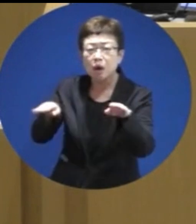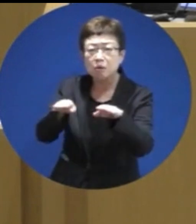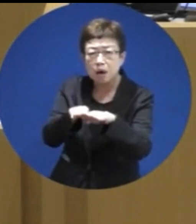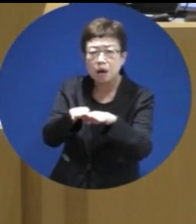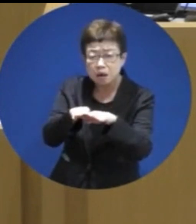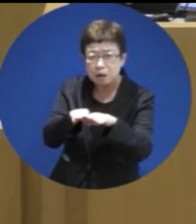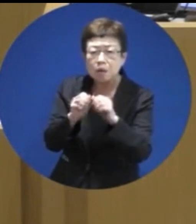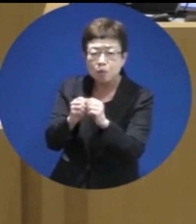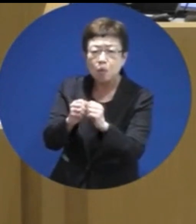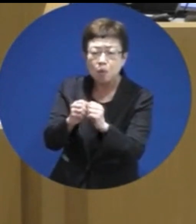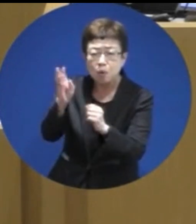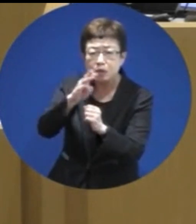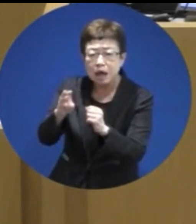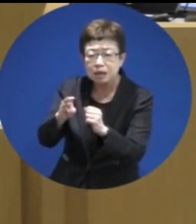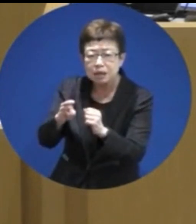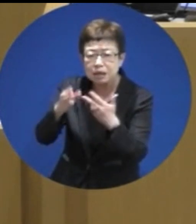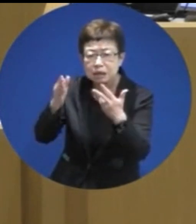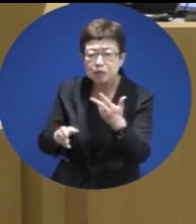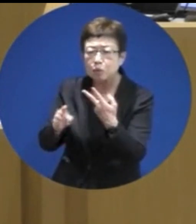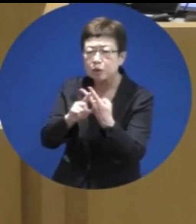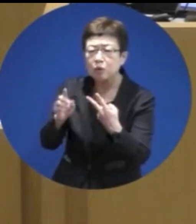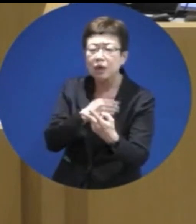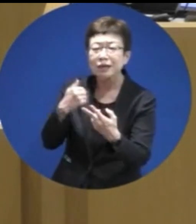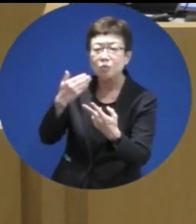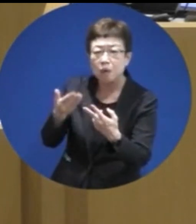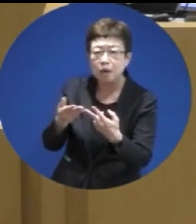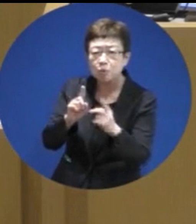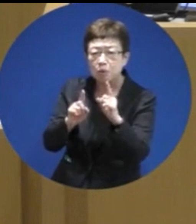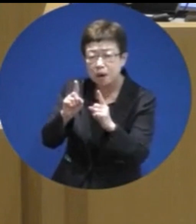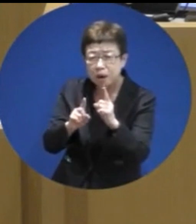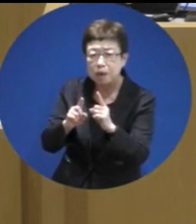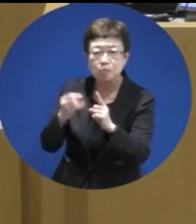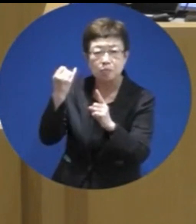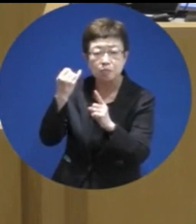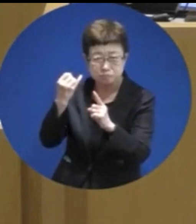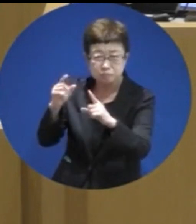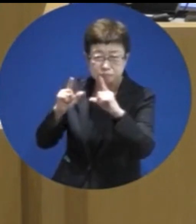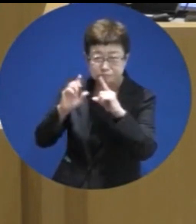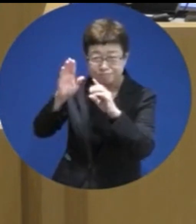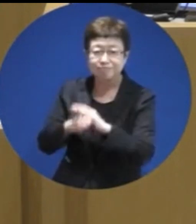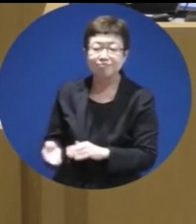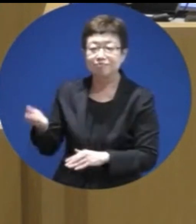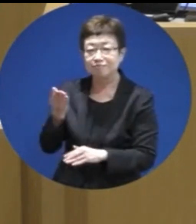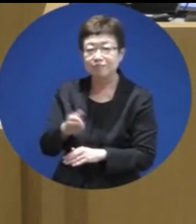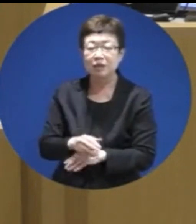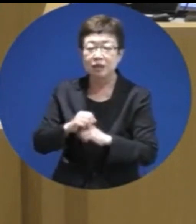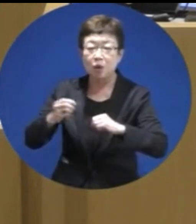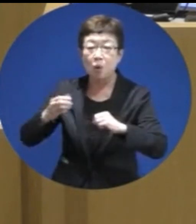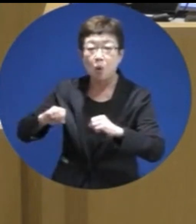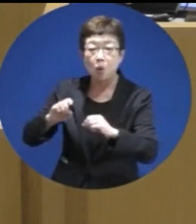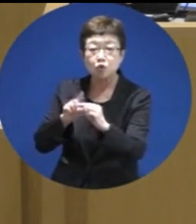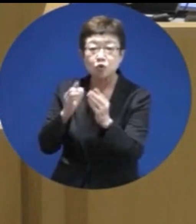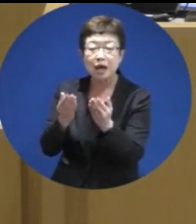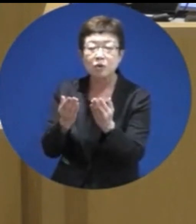施設として機能するのか、それとも機能しないのか、区長の所見をお聞かせください。次の質問です。広尾中学